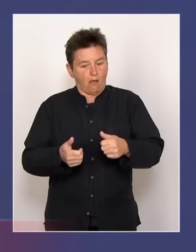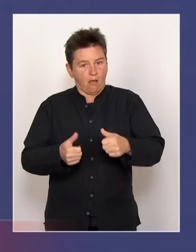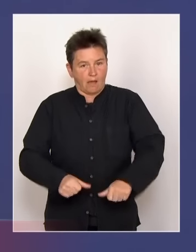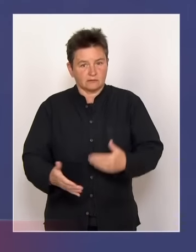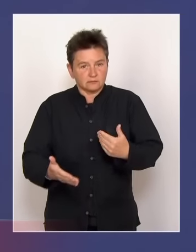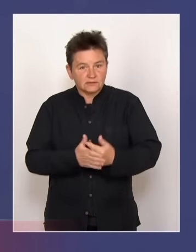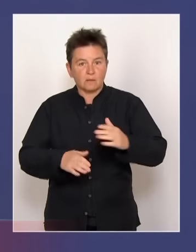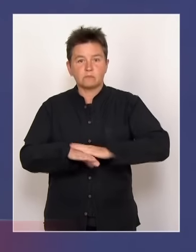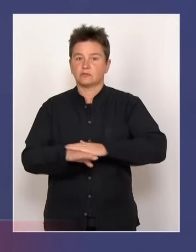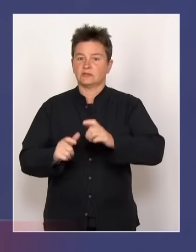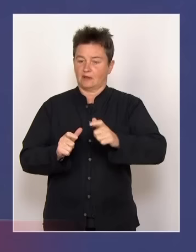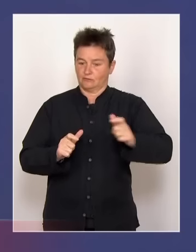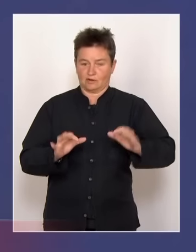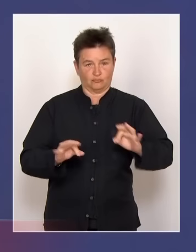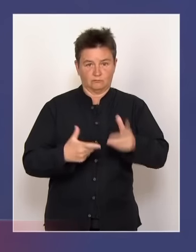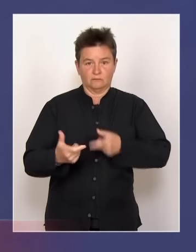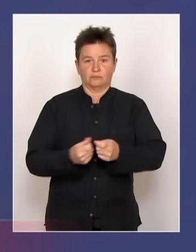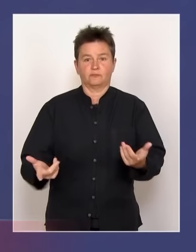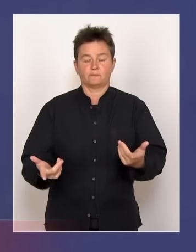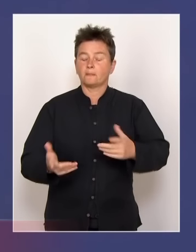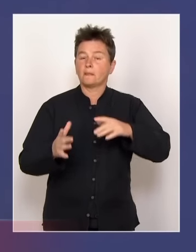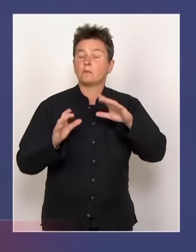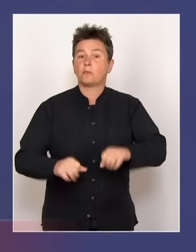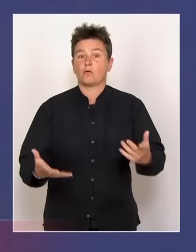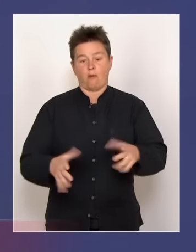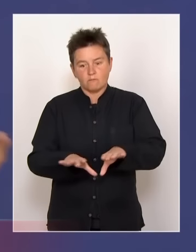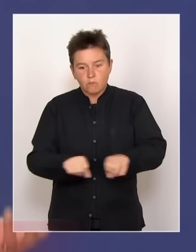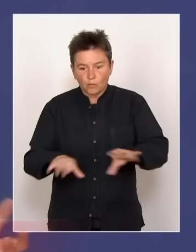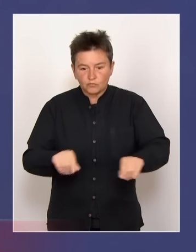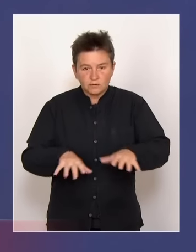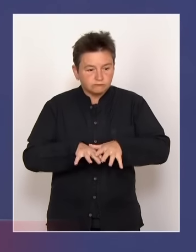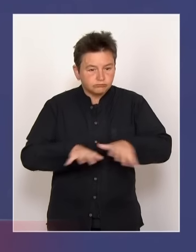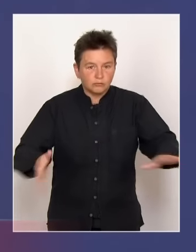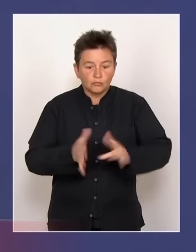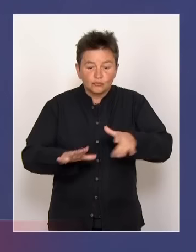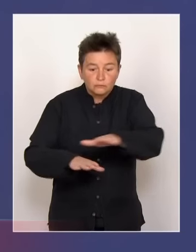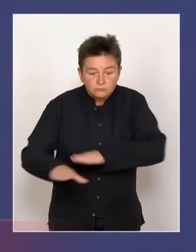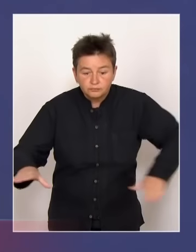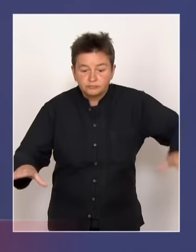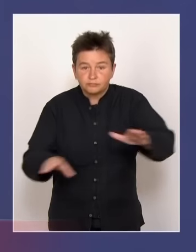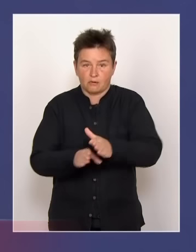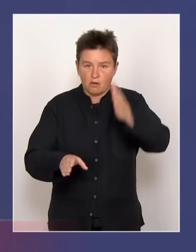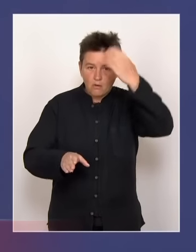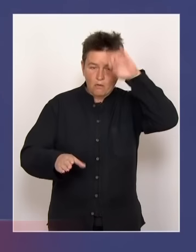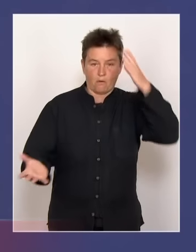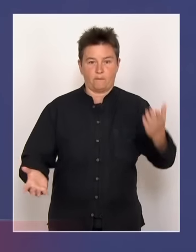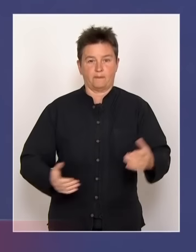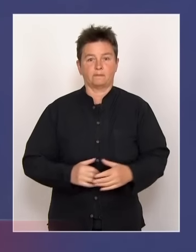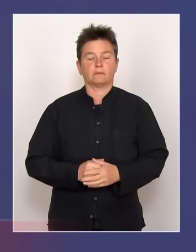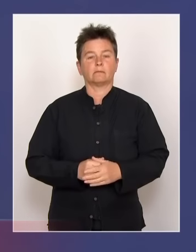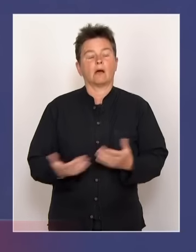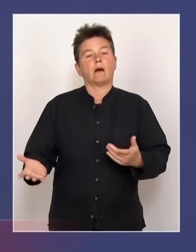politique industrielle qui y répond. C'est la possibilité de produire partout sur le sol européen, là où en quelque sorte notre Europe